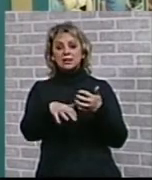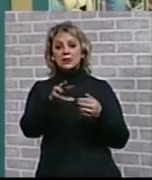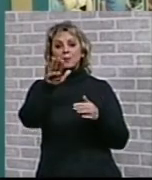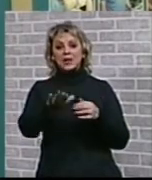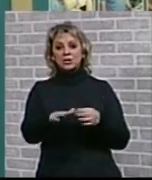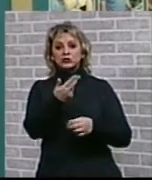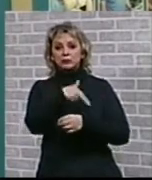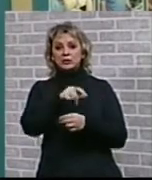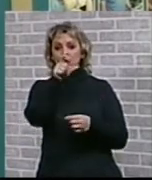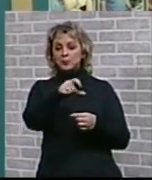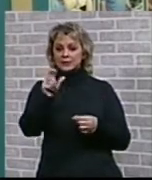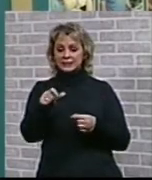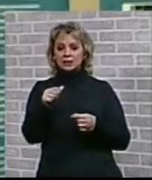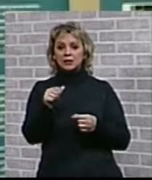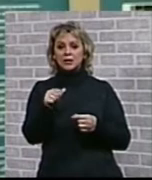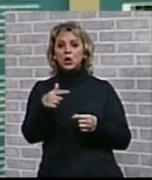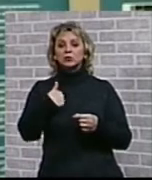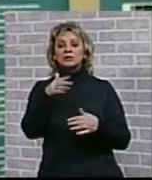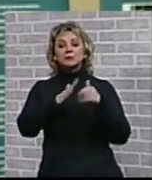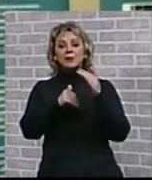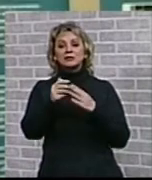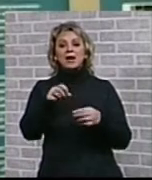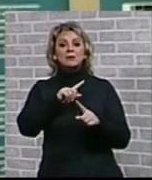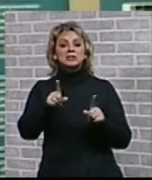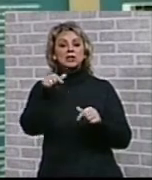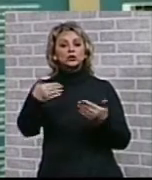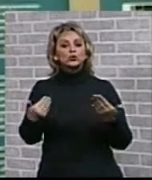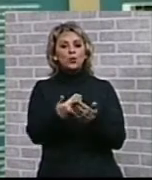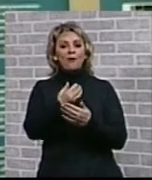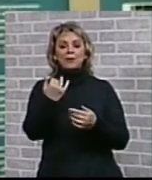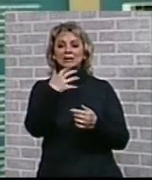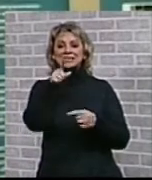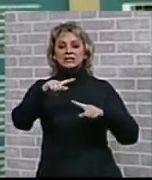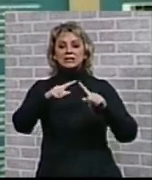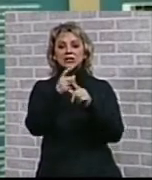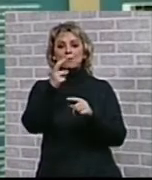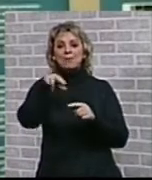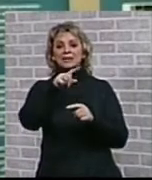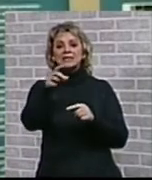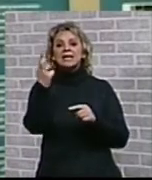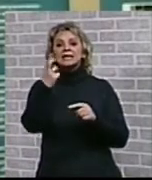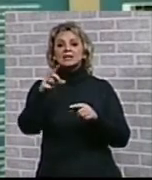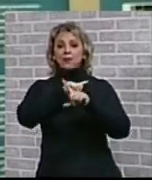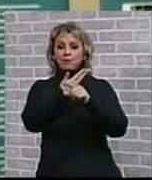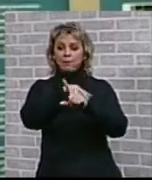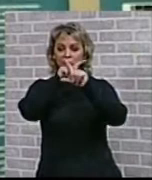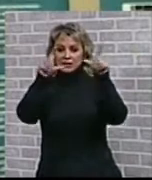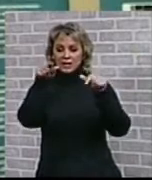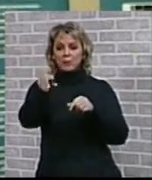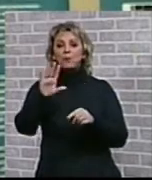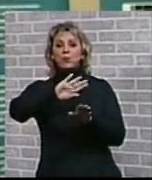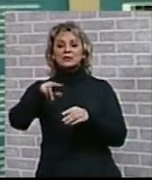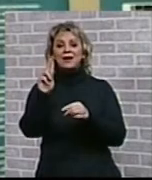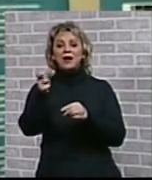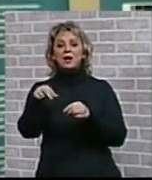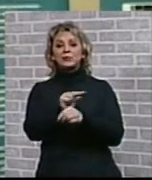и у младшего медицинского персонала. У нас практически абсолютно новая материально-техническая база. Это и ЦРБ после капитального ремонта,